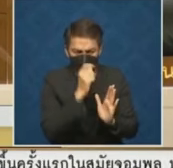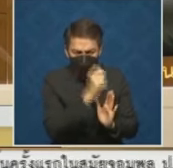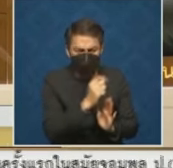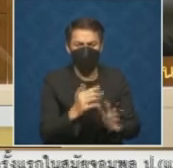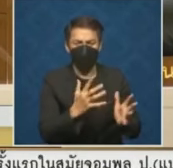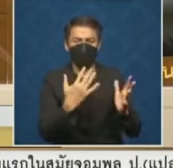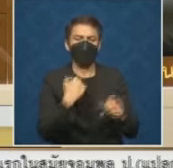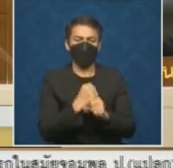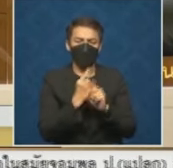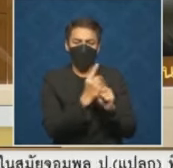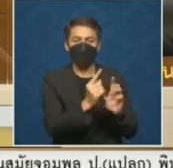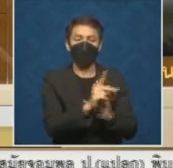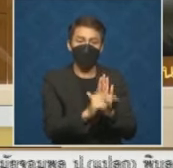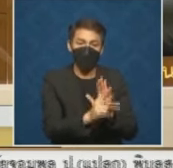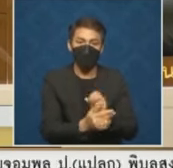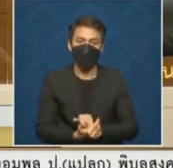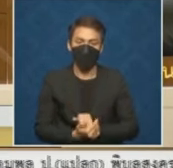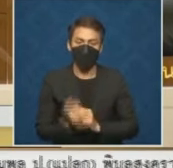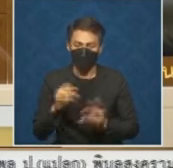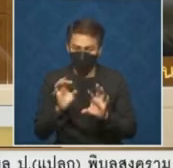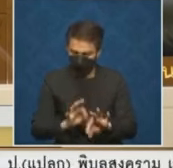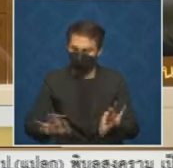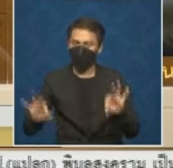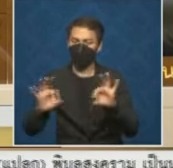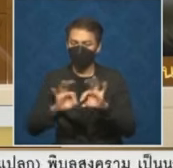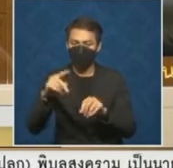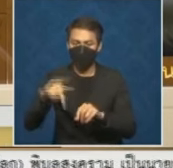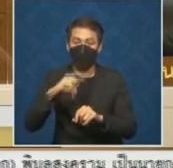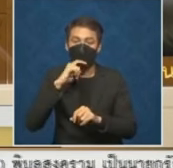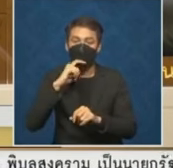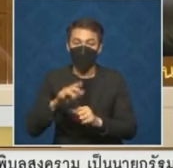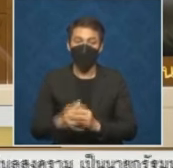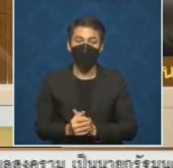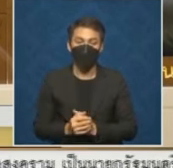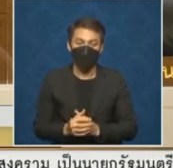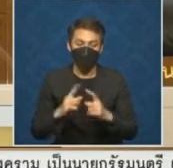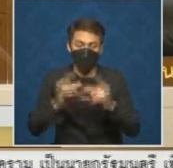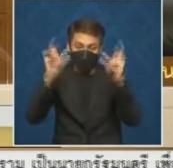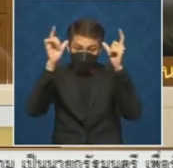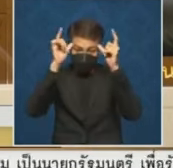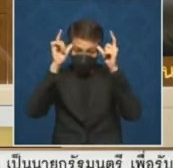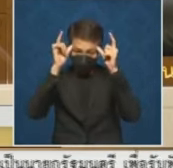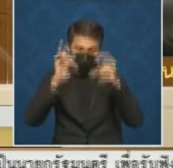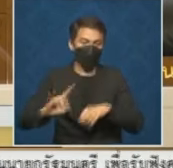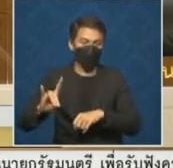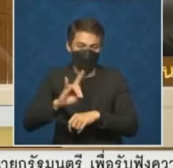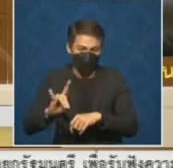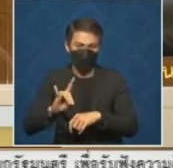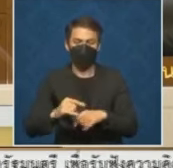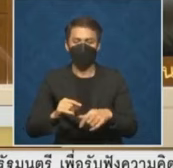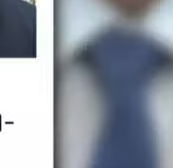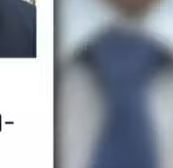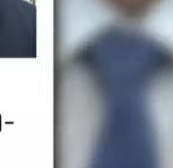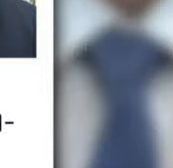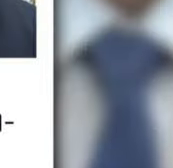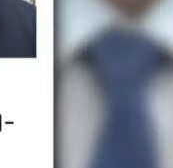บดีกว่าขอนอนตากแอร์ก่อนแล้วกันหล ัง จากแนะนำให้เขาย้ายข้อหมาไปอยู่หน้าซี น น ะ เปรียวสีเงินคนปล